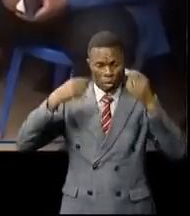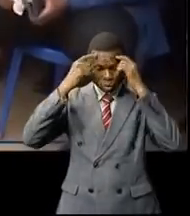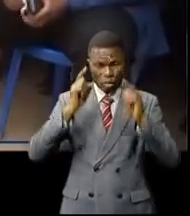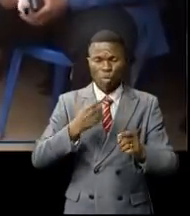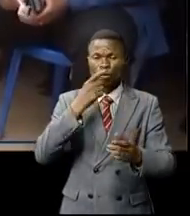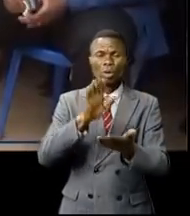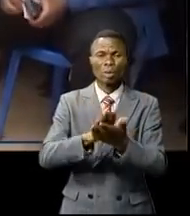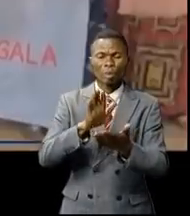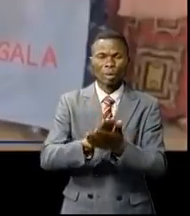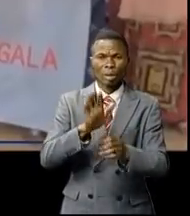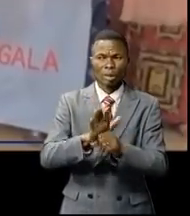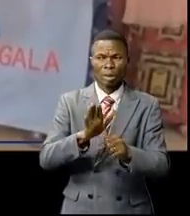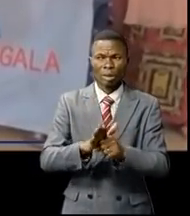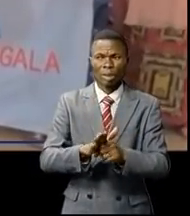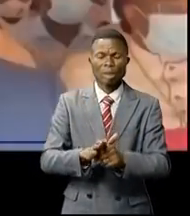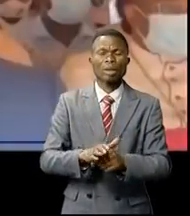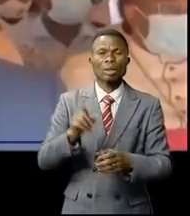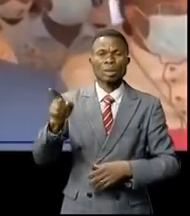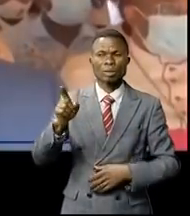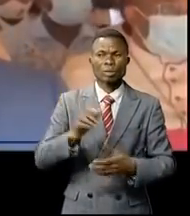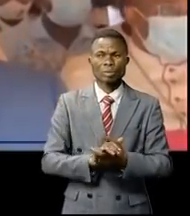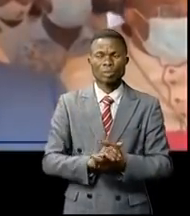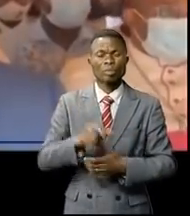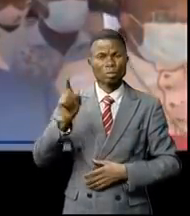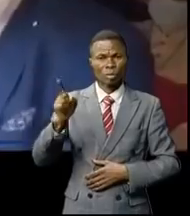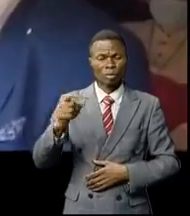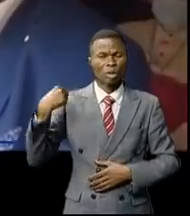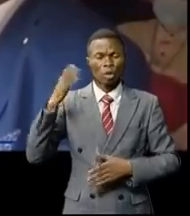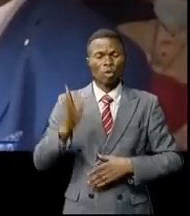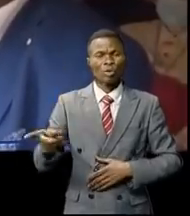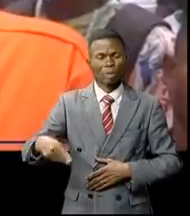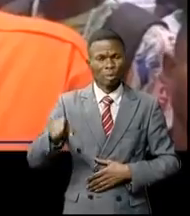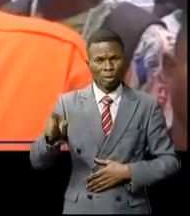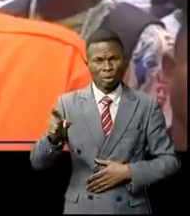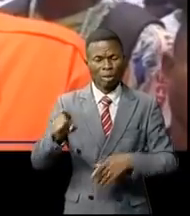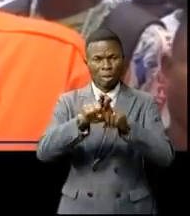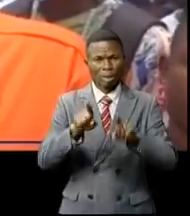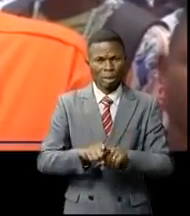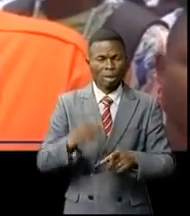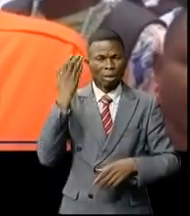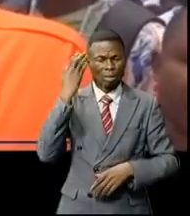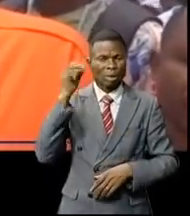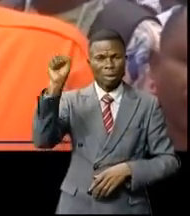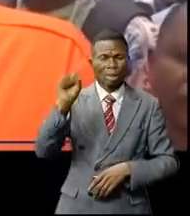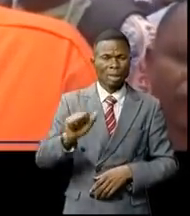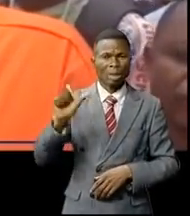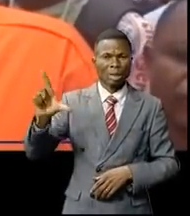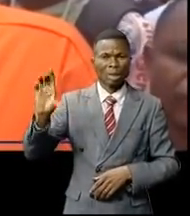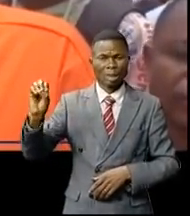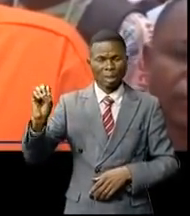son excellence mais ces infamies des délais sans mandat la gouverneur de province ainsi que mais c'est salomon colonna